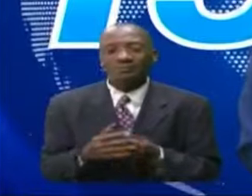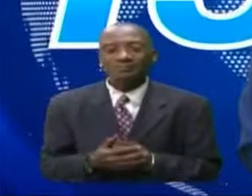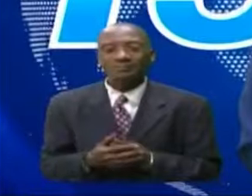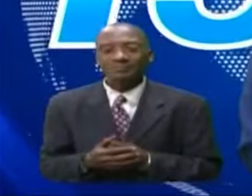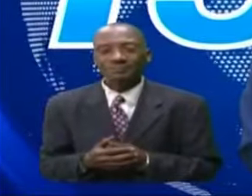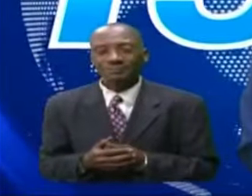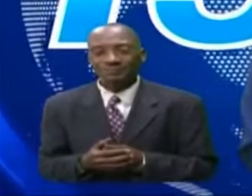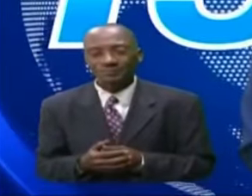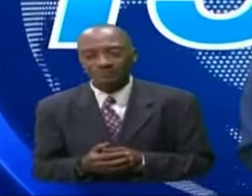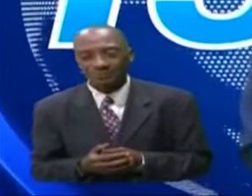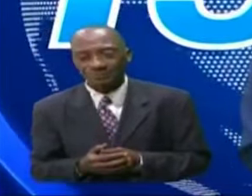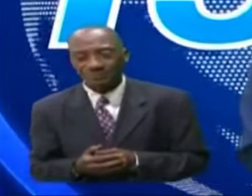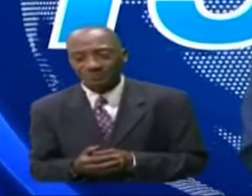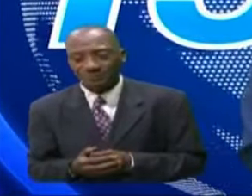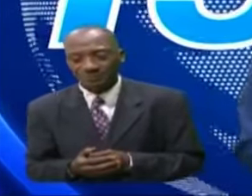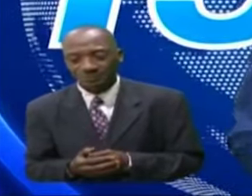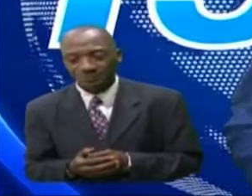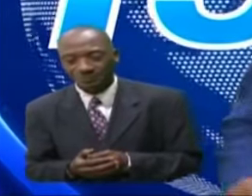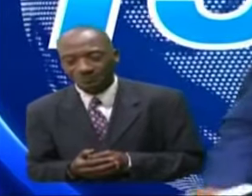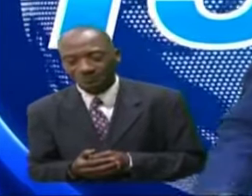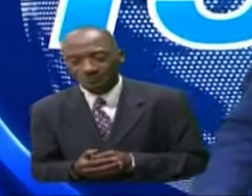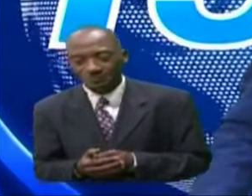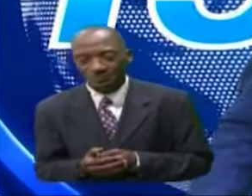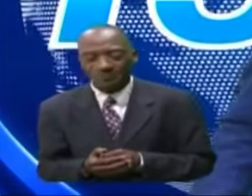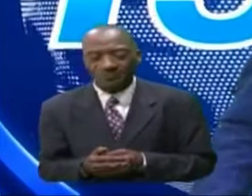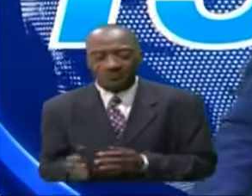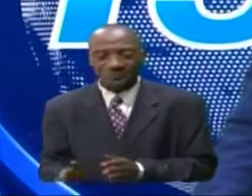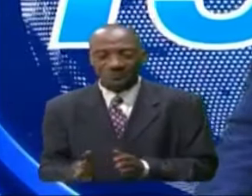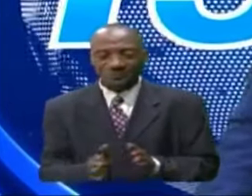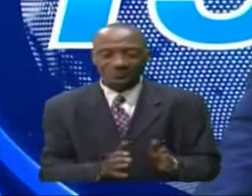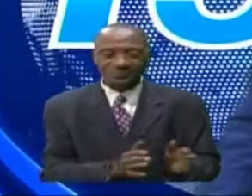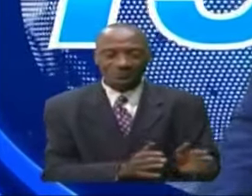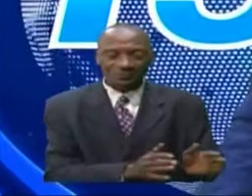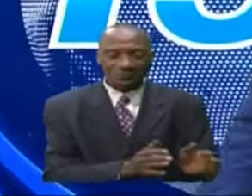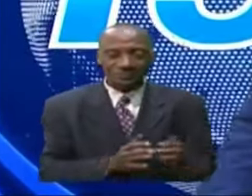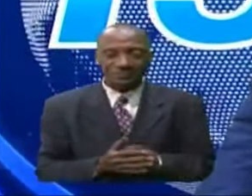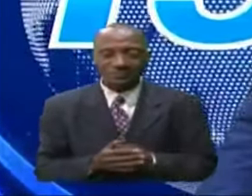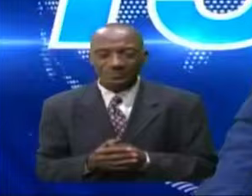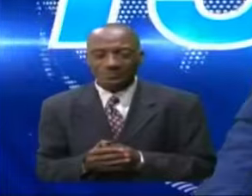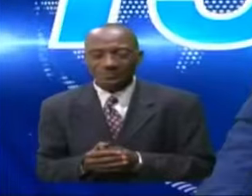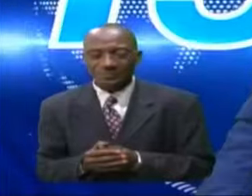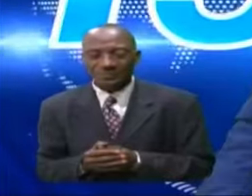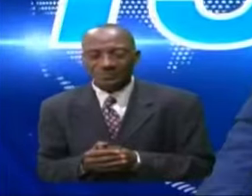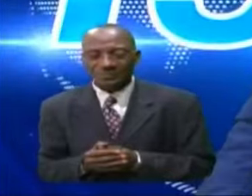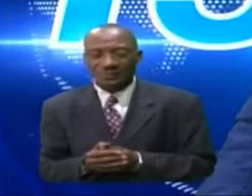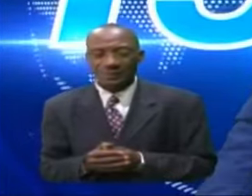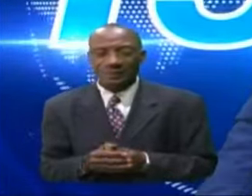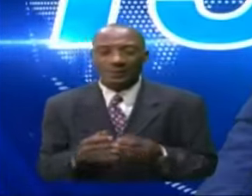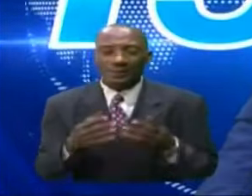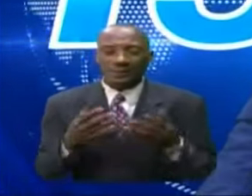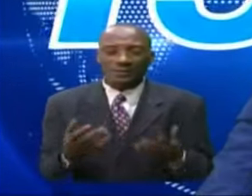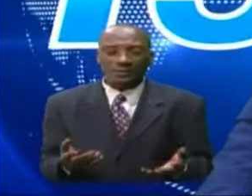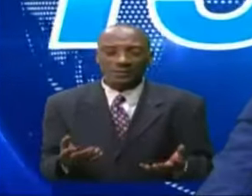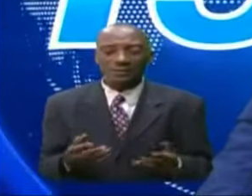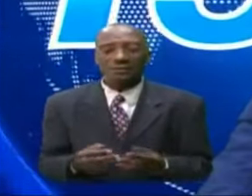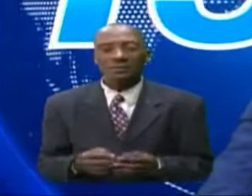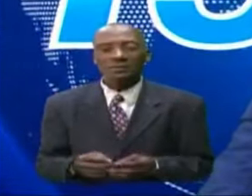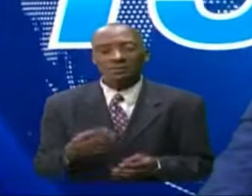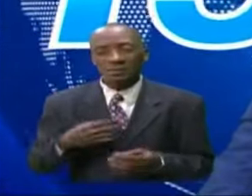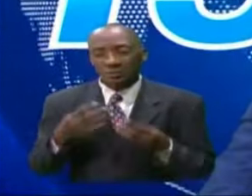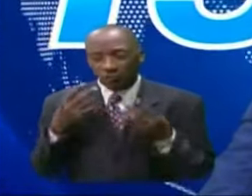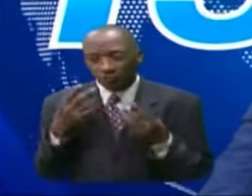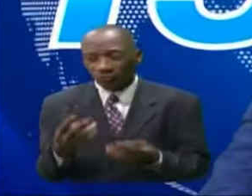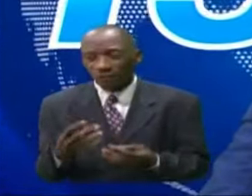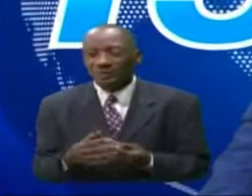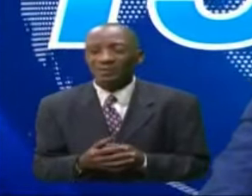Les choses sont désormais au vert pour la tenue des élections en décembre prochain. Élu de PES, section provinciale du Maniema, affûte déjà ses armes